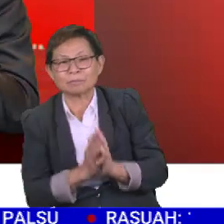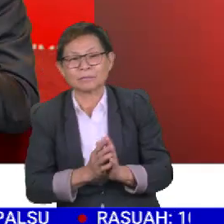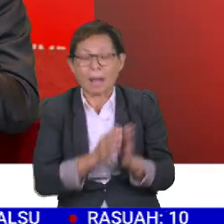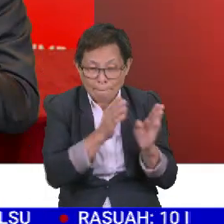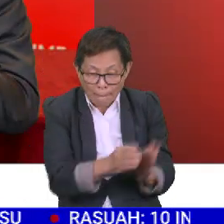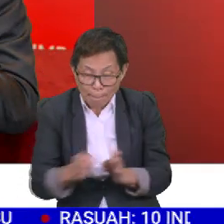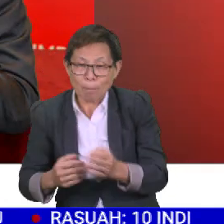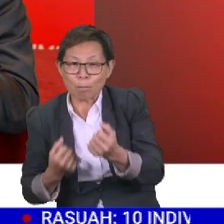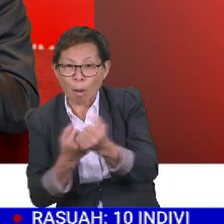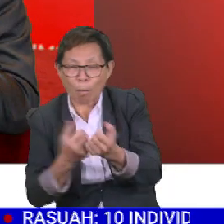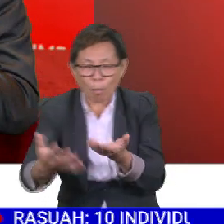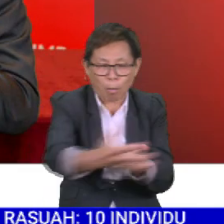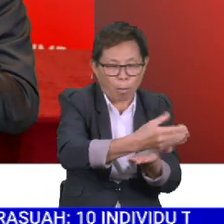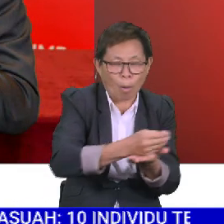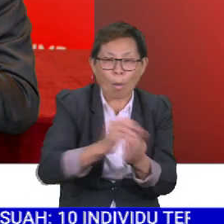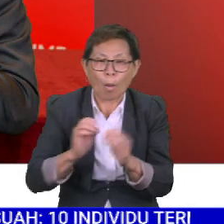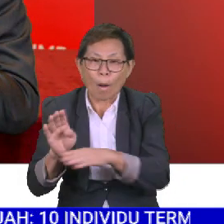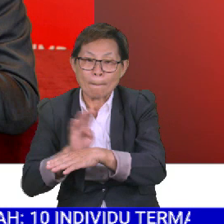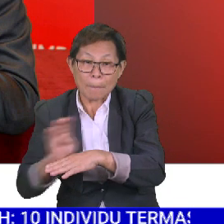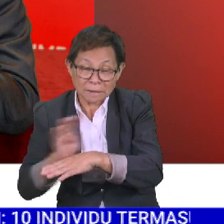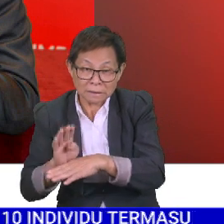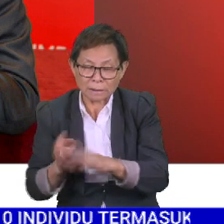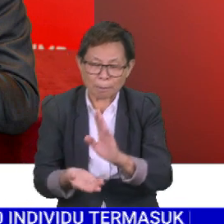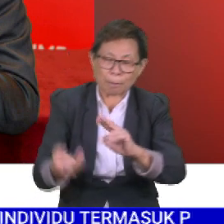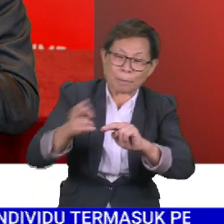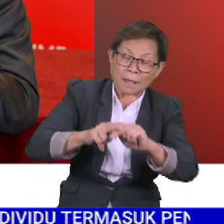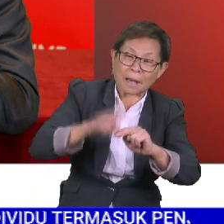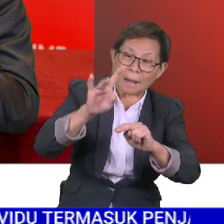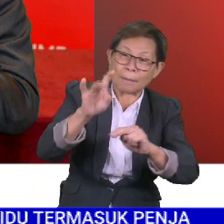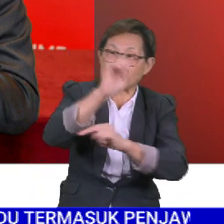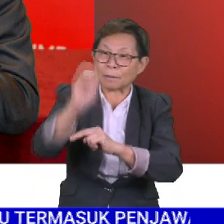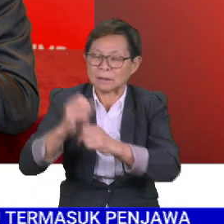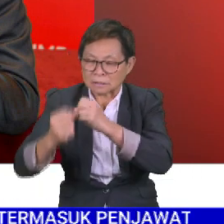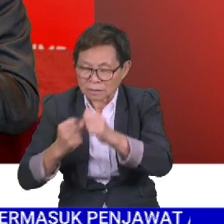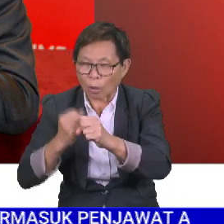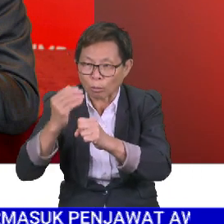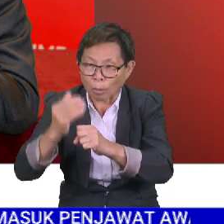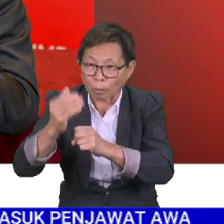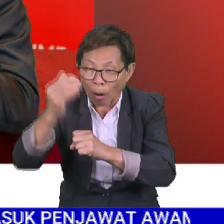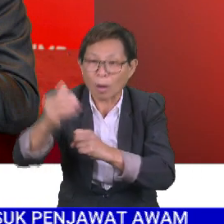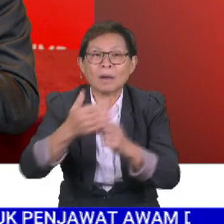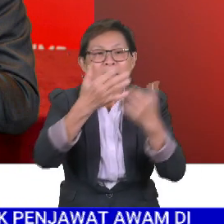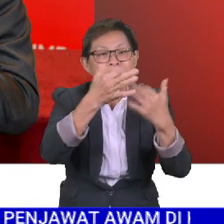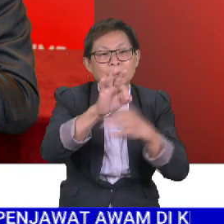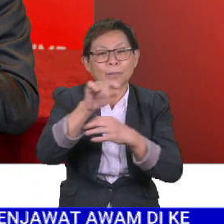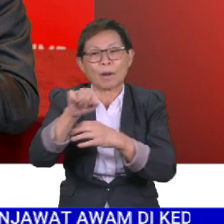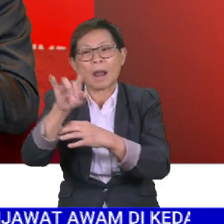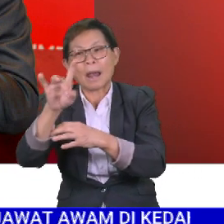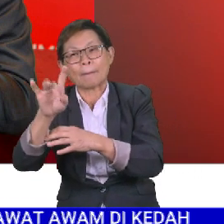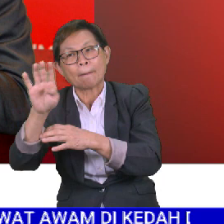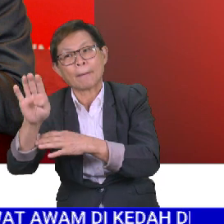itu juga turut menyumbang kepada pendapatan operasi yang meningkat 800 tahun ke tahun kepada 19 perpuluhan